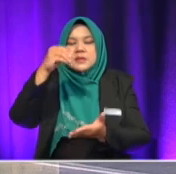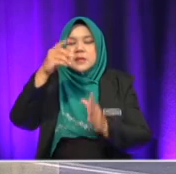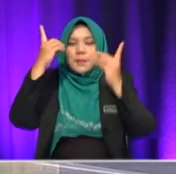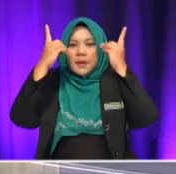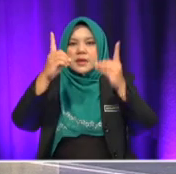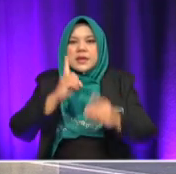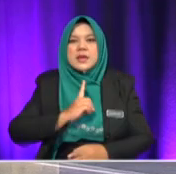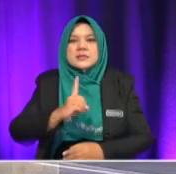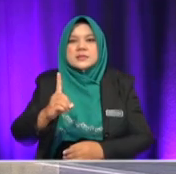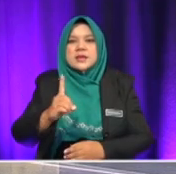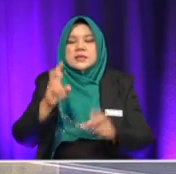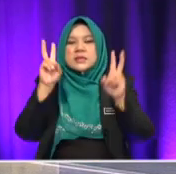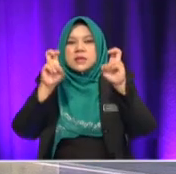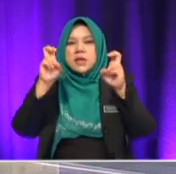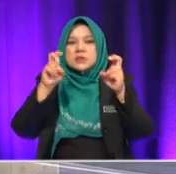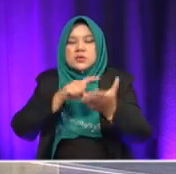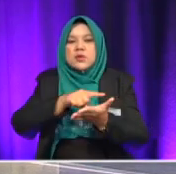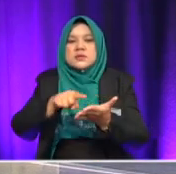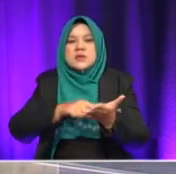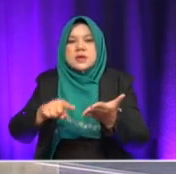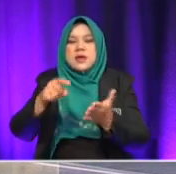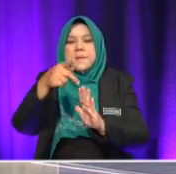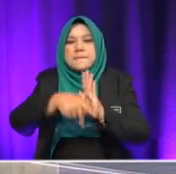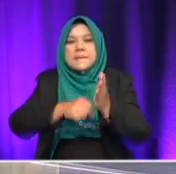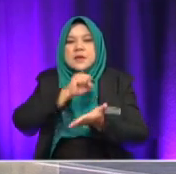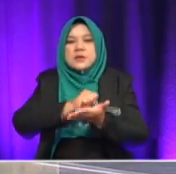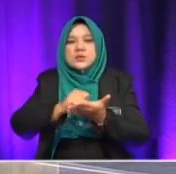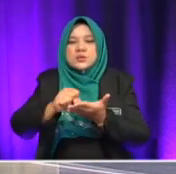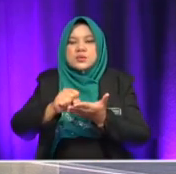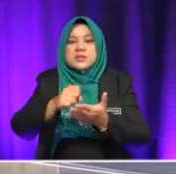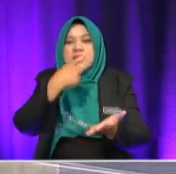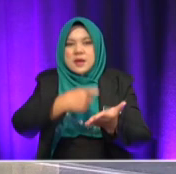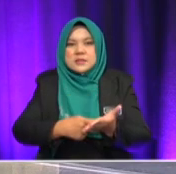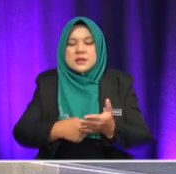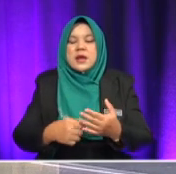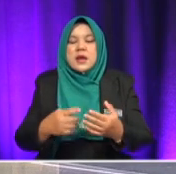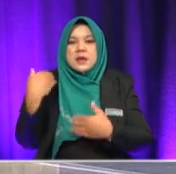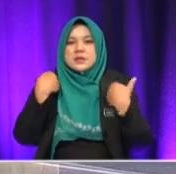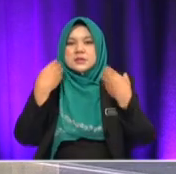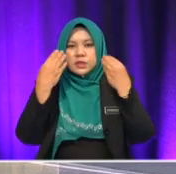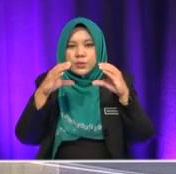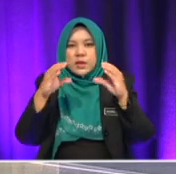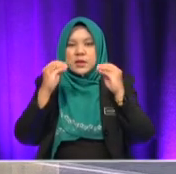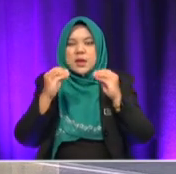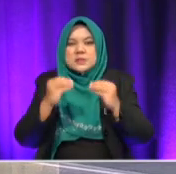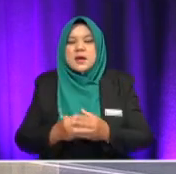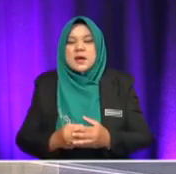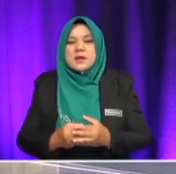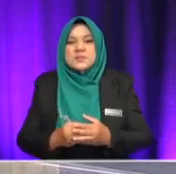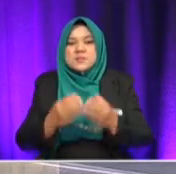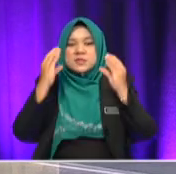topik kita zakat penyuci harta sudah semestinya ada guru akan mengajar kita tapi sebelum itu saya perkenalkan